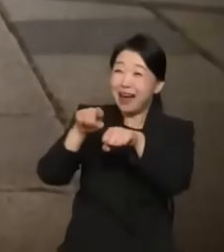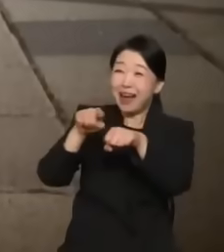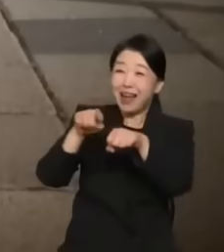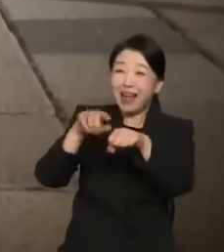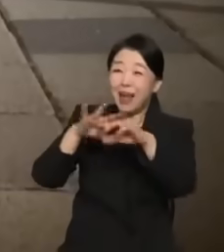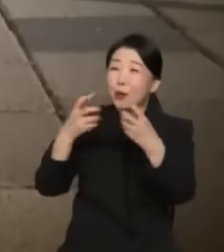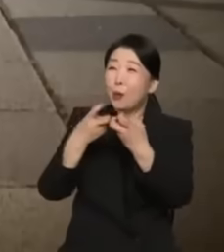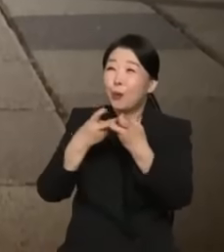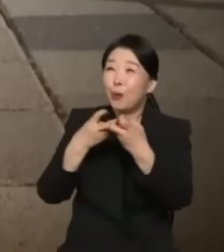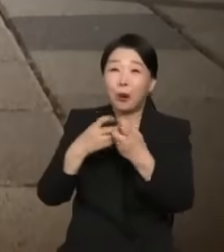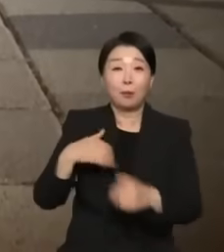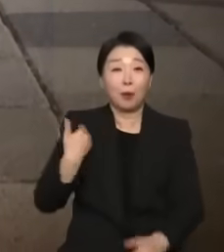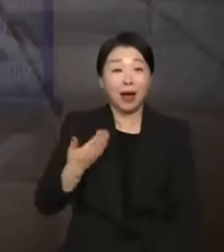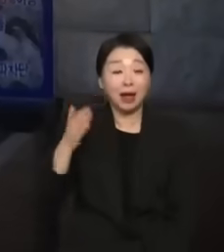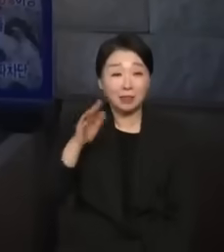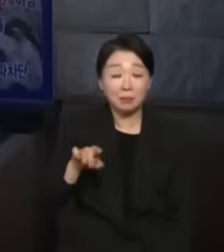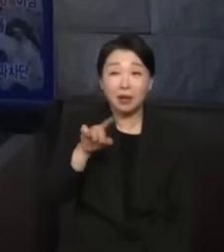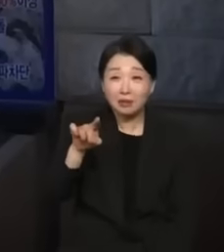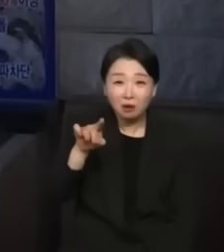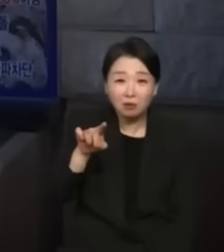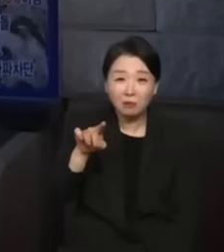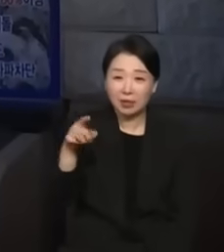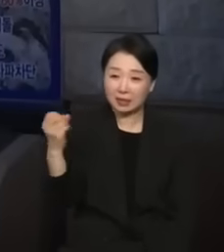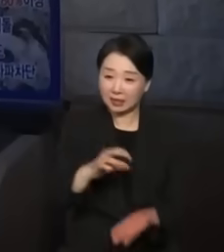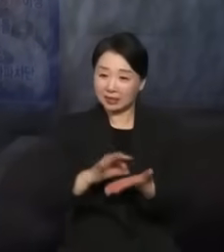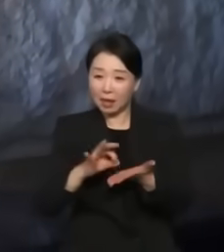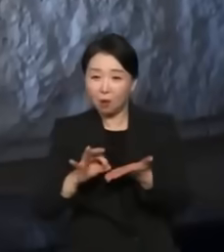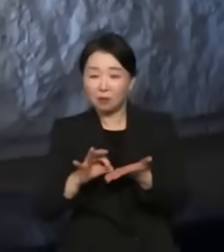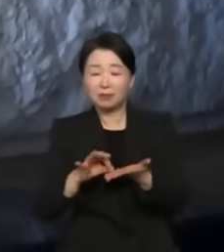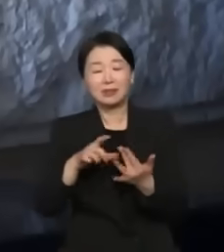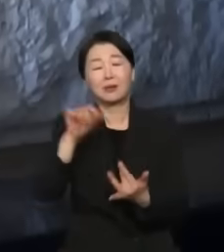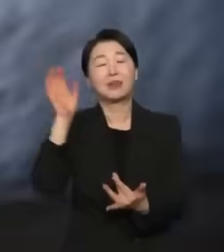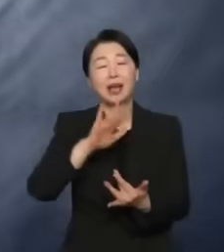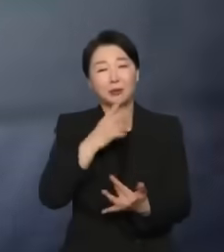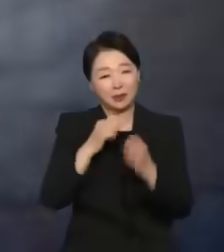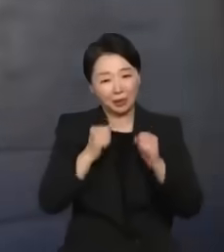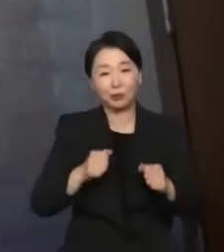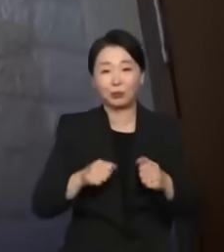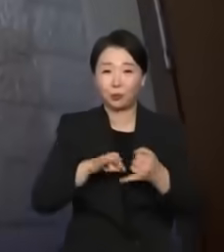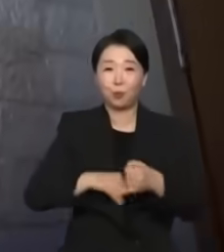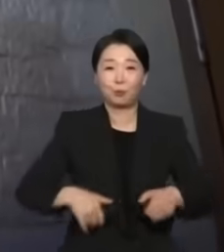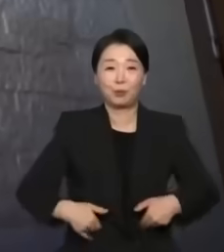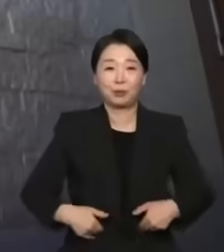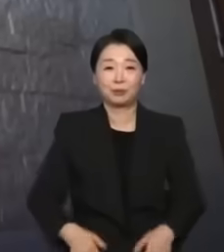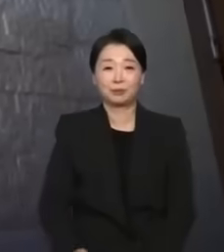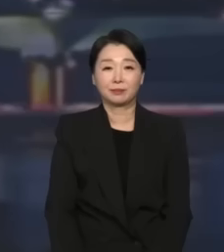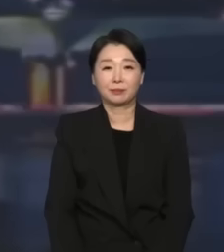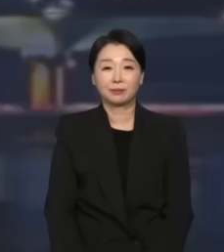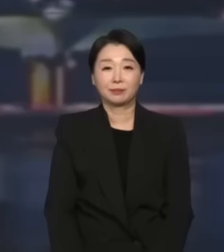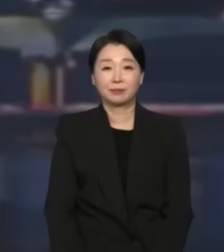상황이라 재활용은 이제 선택이 아니라 생존 문제입니다. JTBC 구석찬입니다.